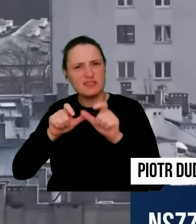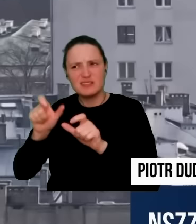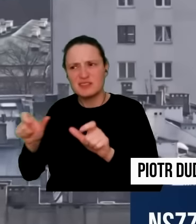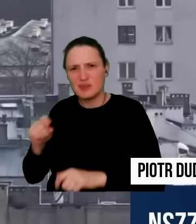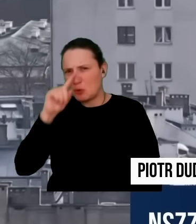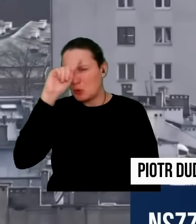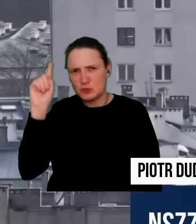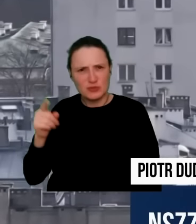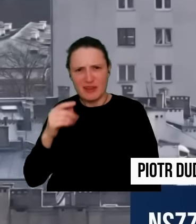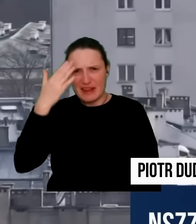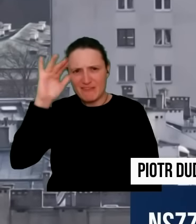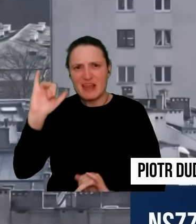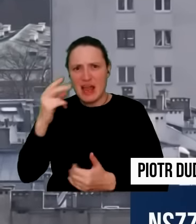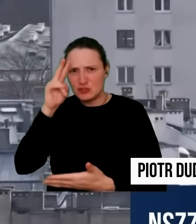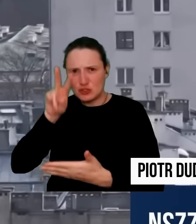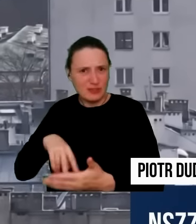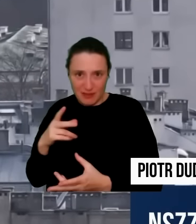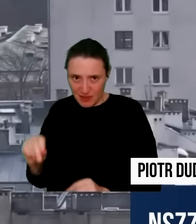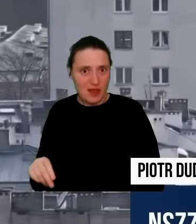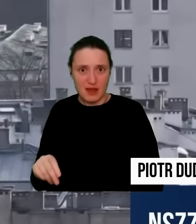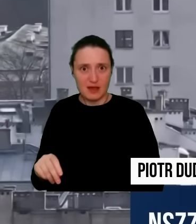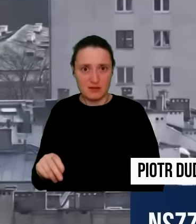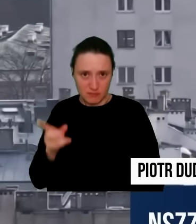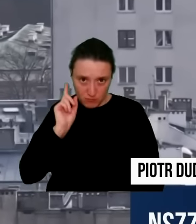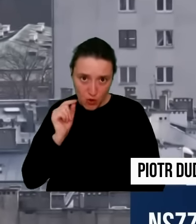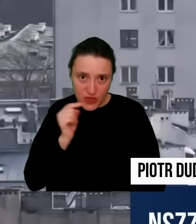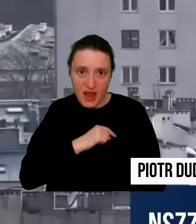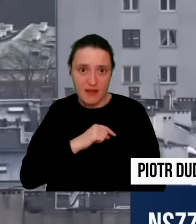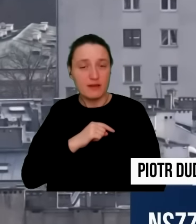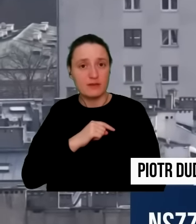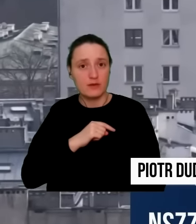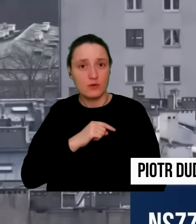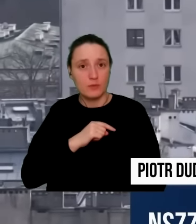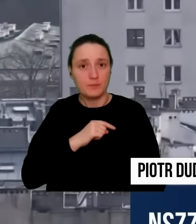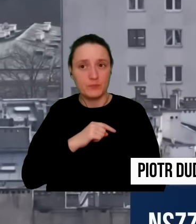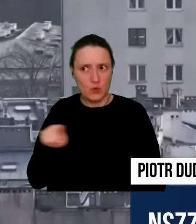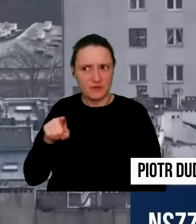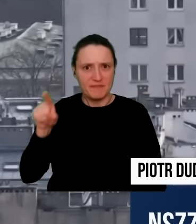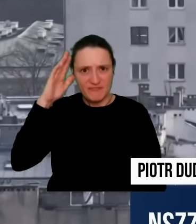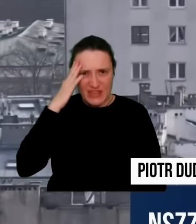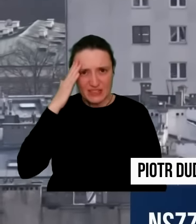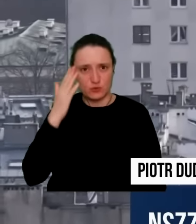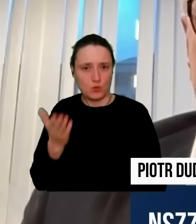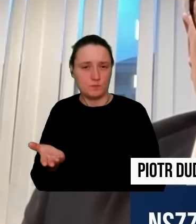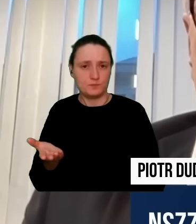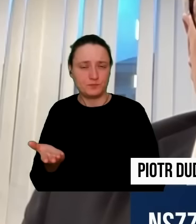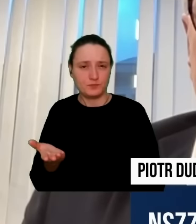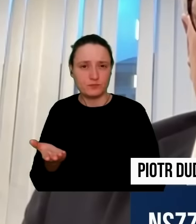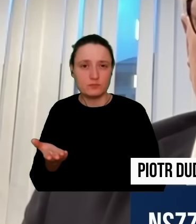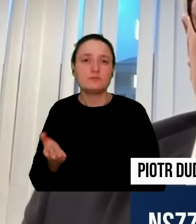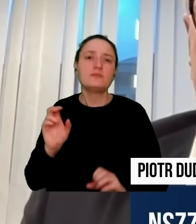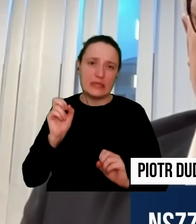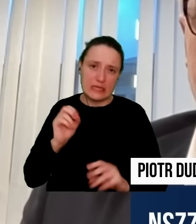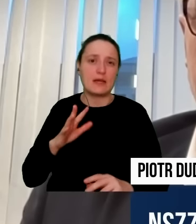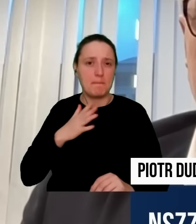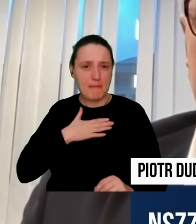potrafią czytać, może nam to umyka, ale no, powiedział, wiedzą, że poza tym, że mamy te wszystkie